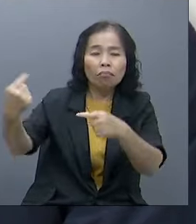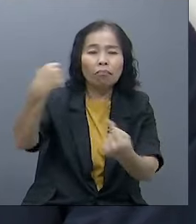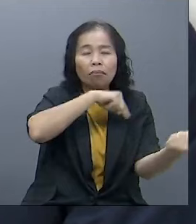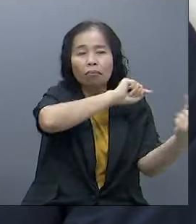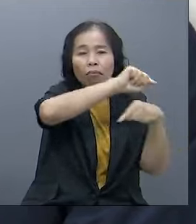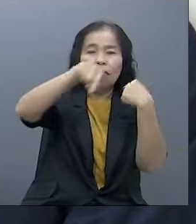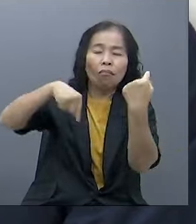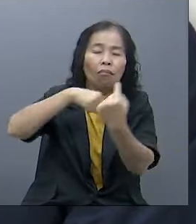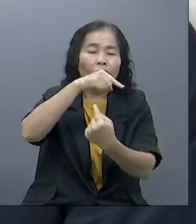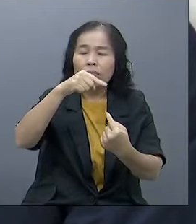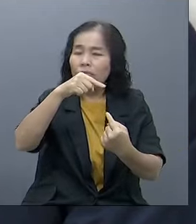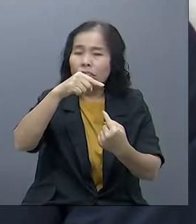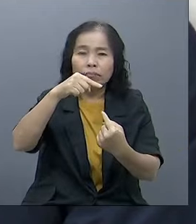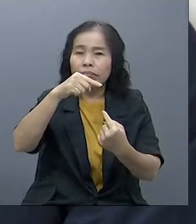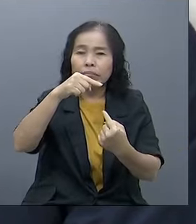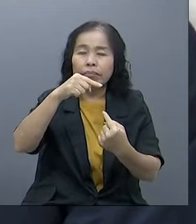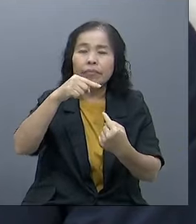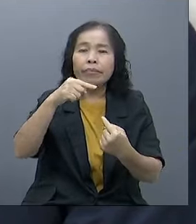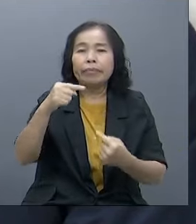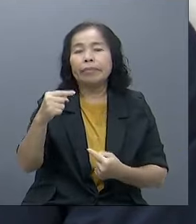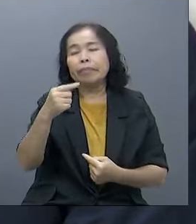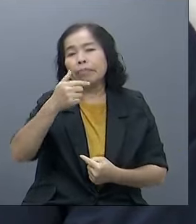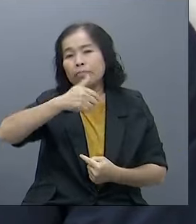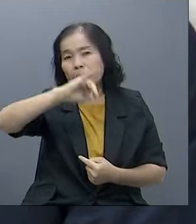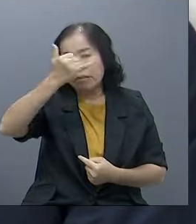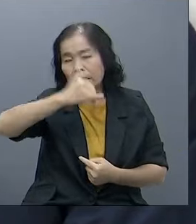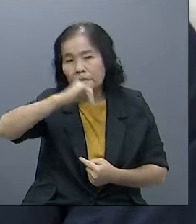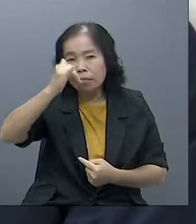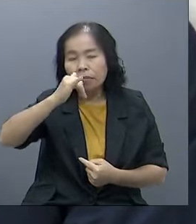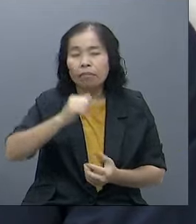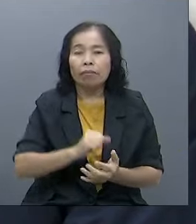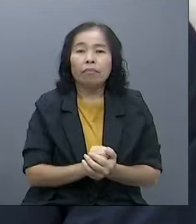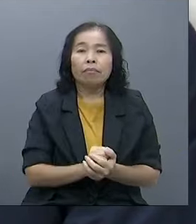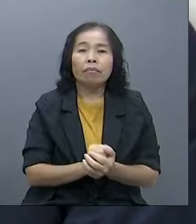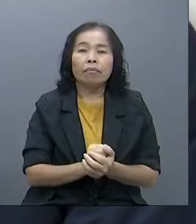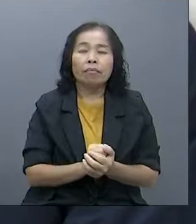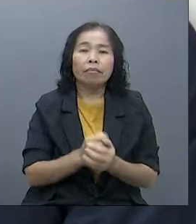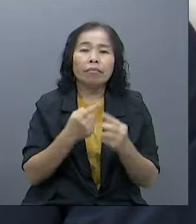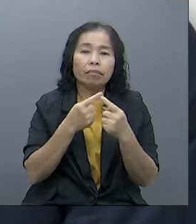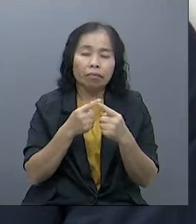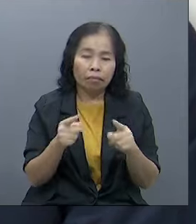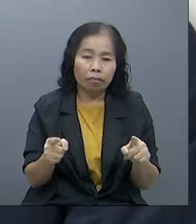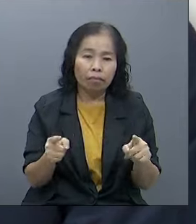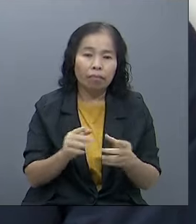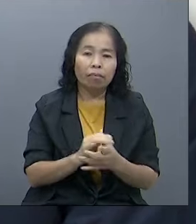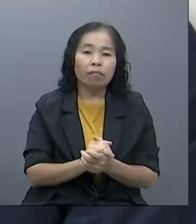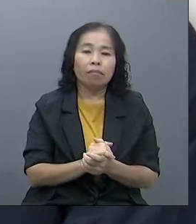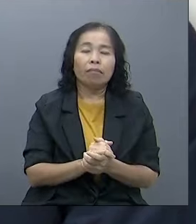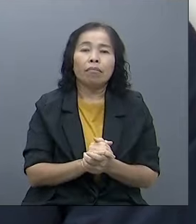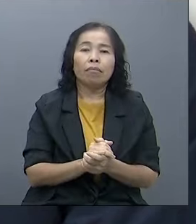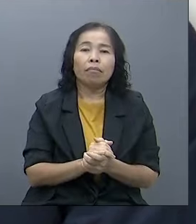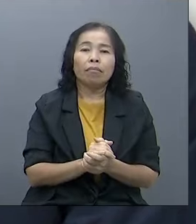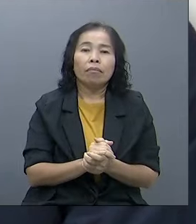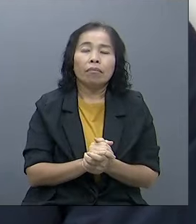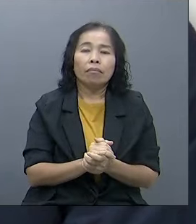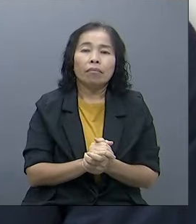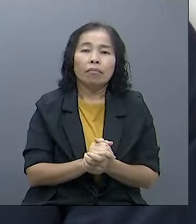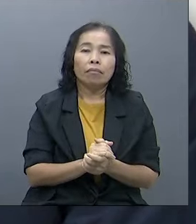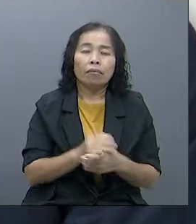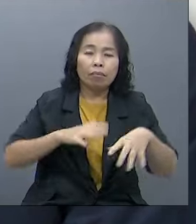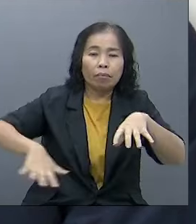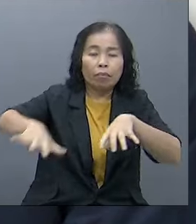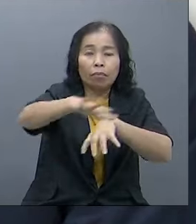เนี่ยอาจจะมีคนเหตุการณ์นะครับแต่ว่าเมื่อใดก็ตามที่มีคนบอกว่าตัวเองเห็นเหตุการณ์เนี่ยเขาก็